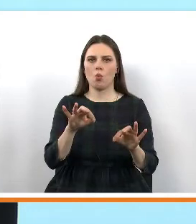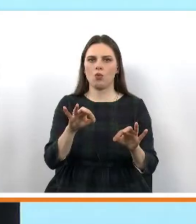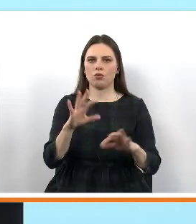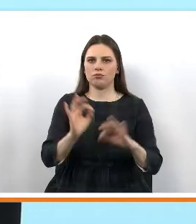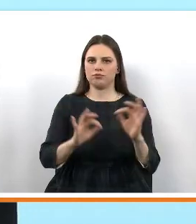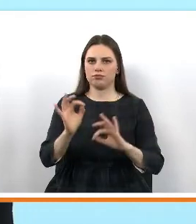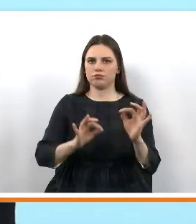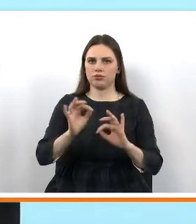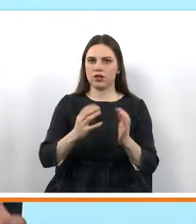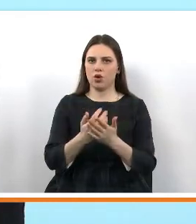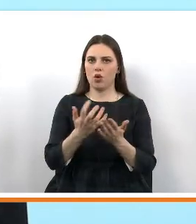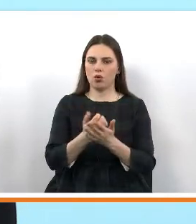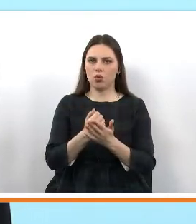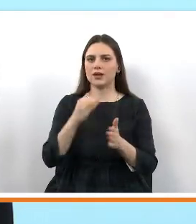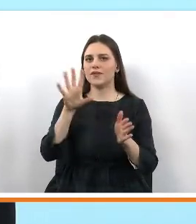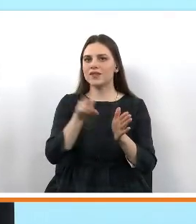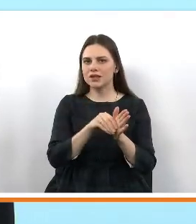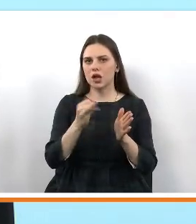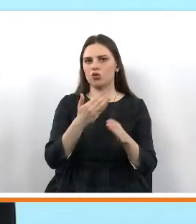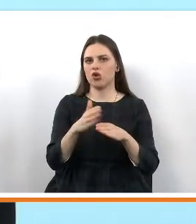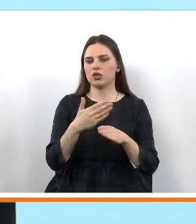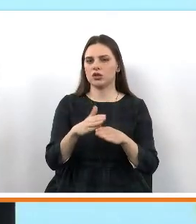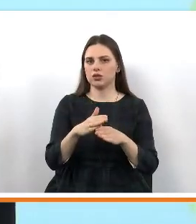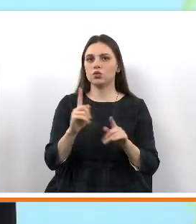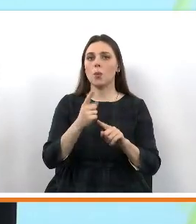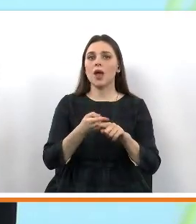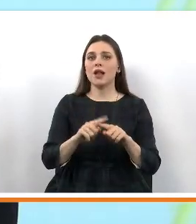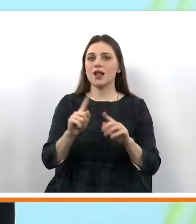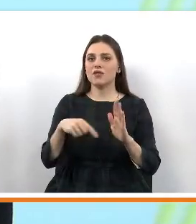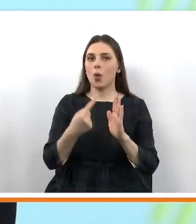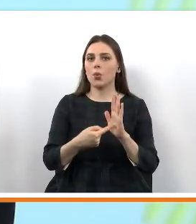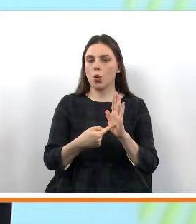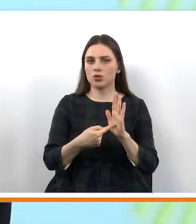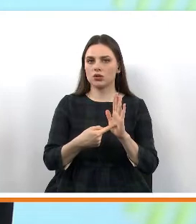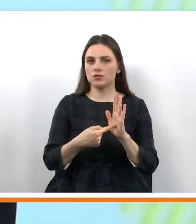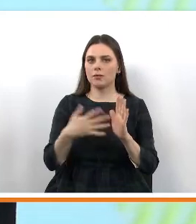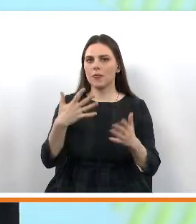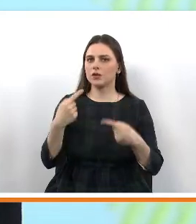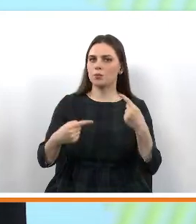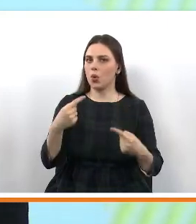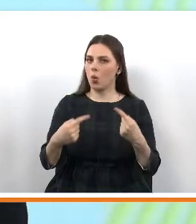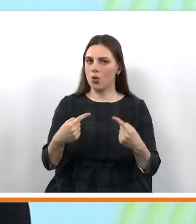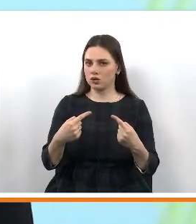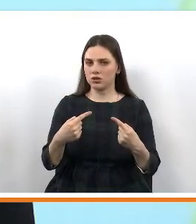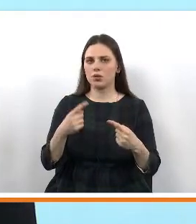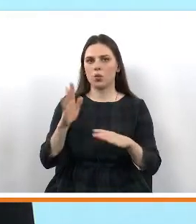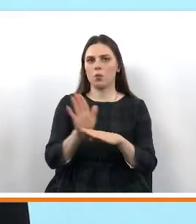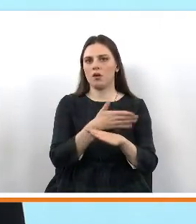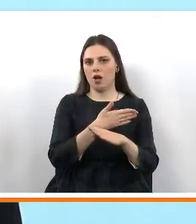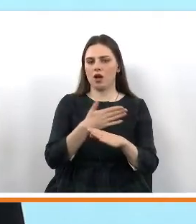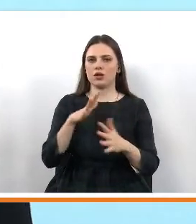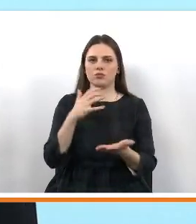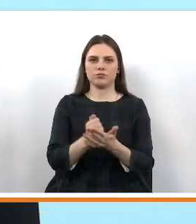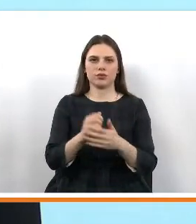полученного ими дохода, как весь, так и частично. То есть, чтобы вот этот вопрос тоже спорный однозначным образом снять и закрепить в